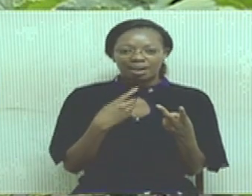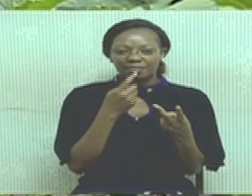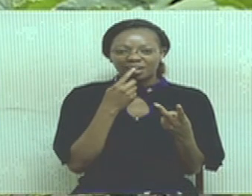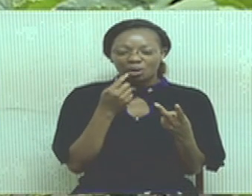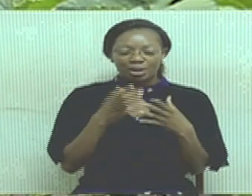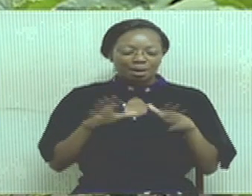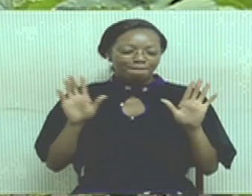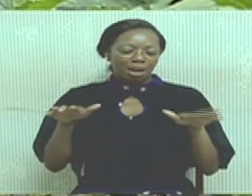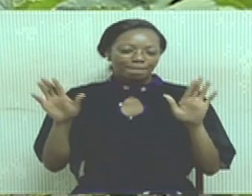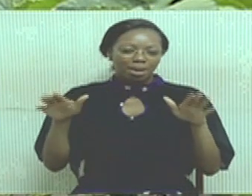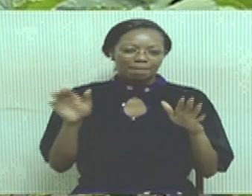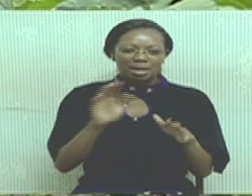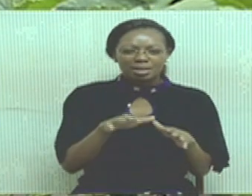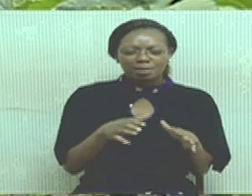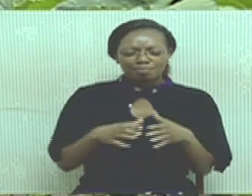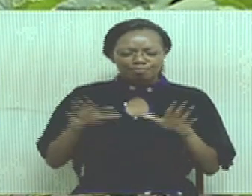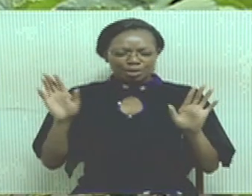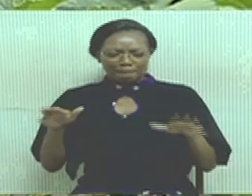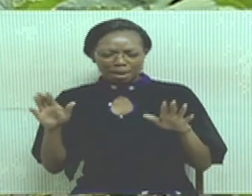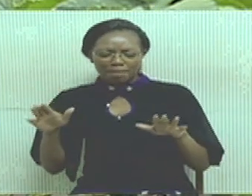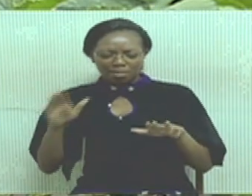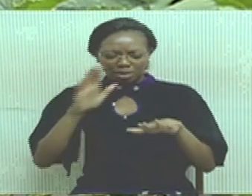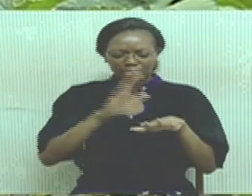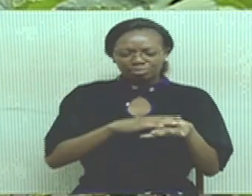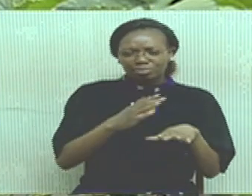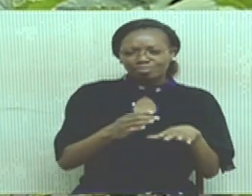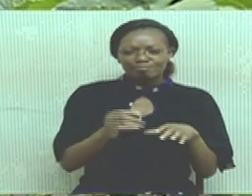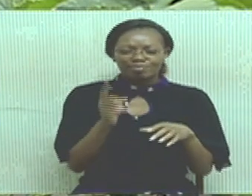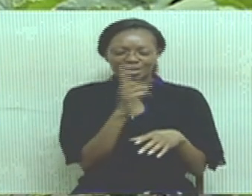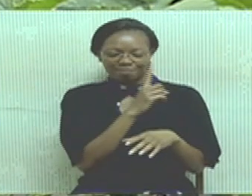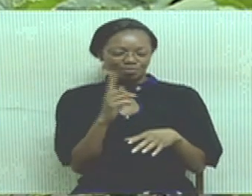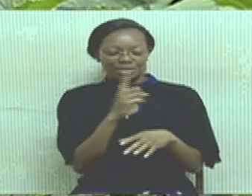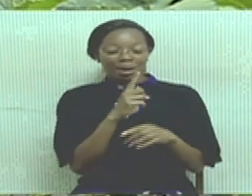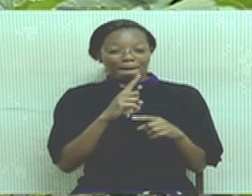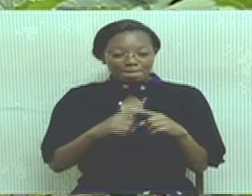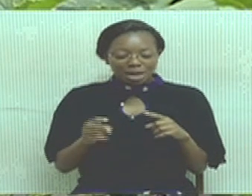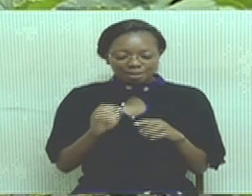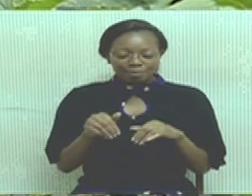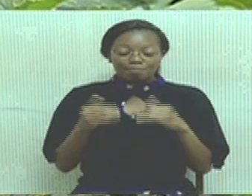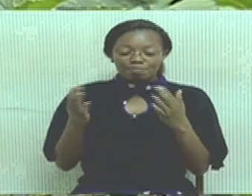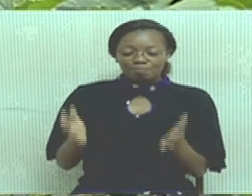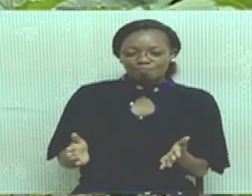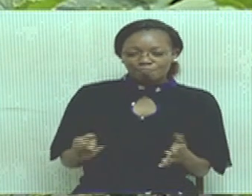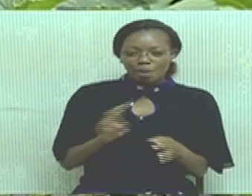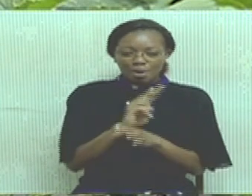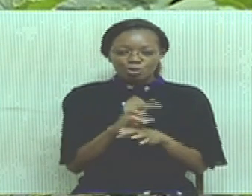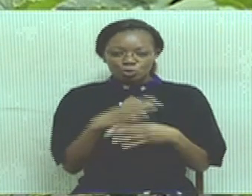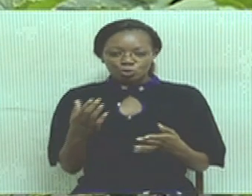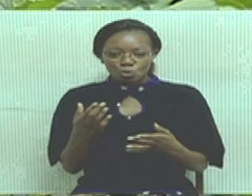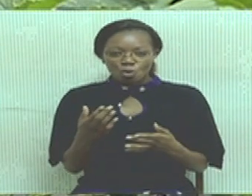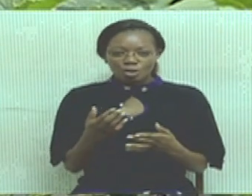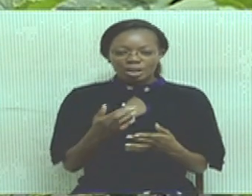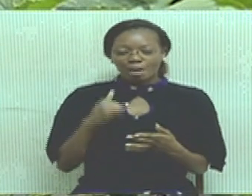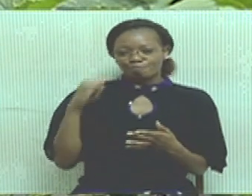wa strawberries ni wadudu. Sana sana whiteflies, ambao mkulima anaweza tumia the yellow stickers. Yellow stickers huwa